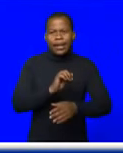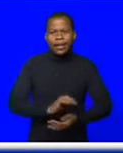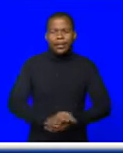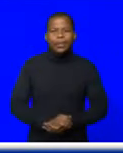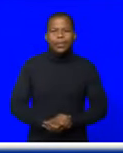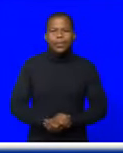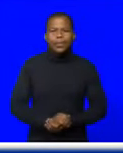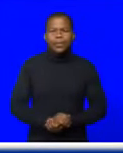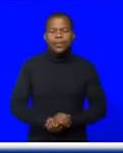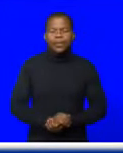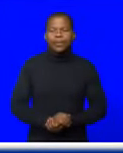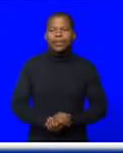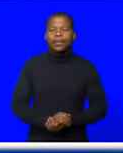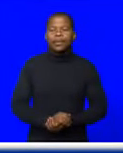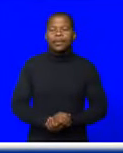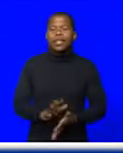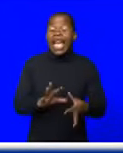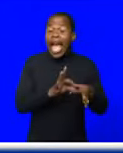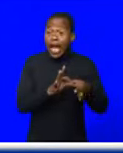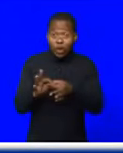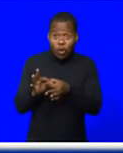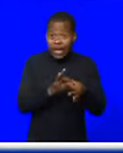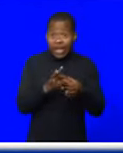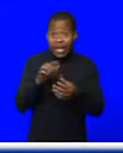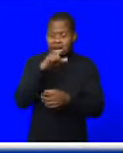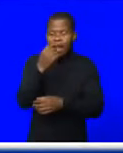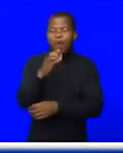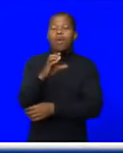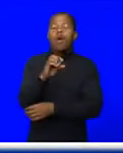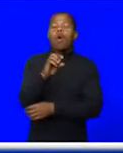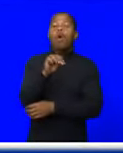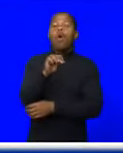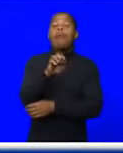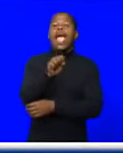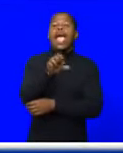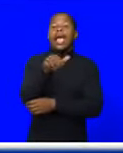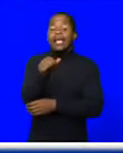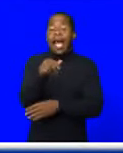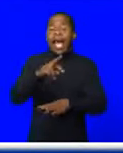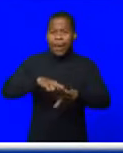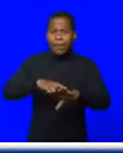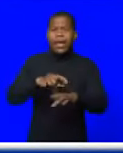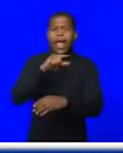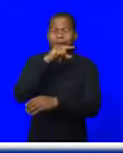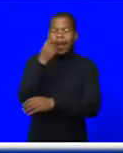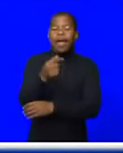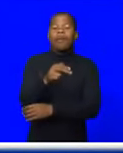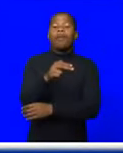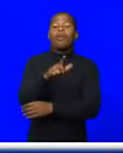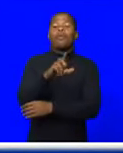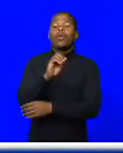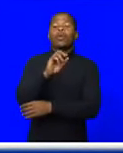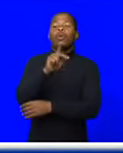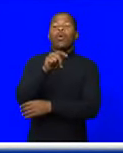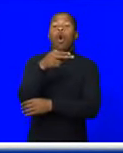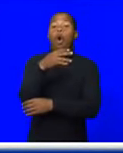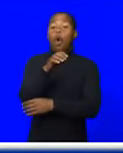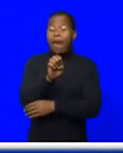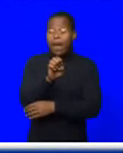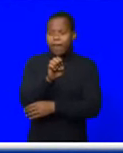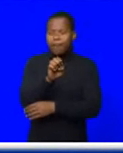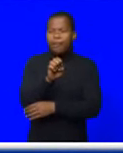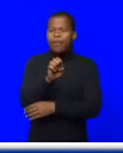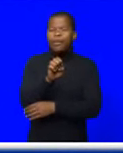sikhathi Phumzile Hlophe wenhlangano lebukete emfundo iScience kanye nemasiko kuleli iUNESCO lobekamelele